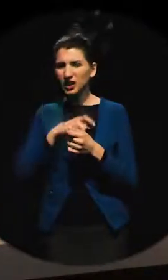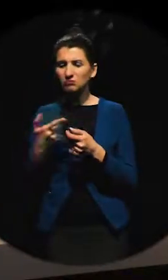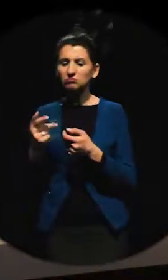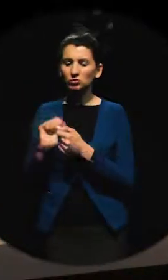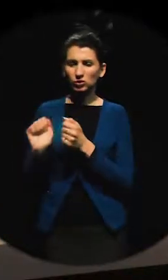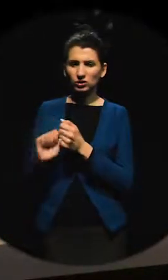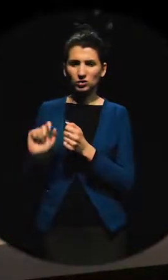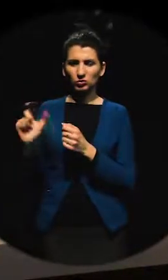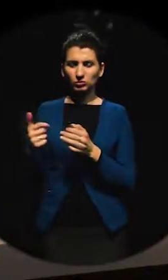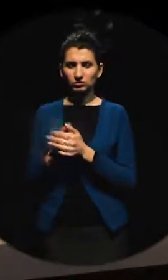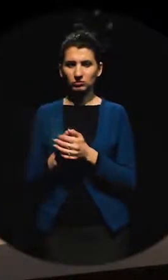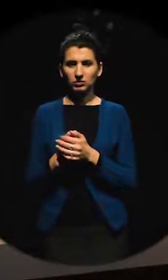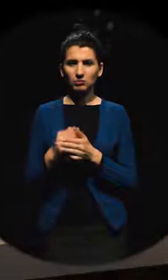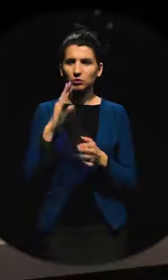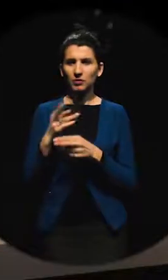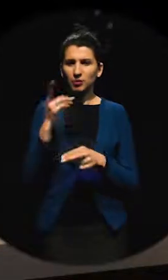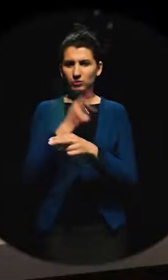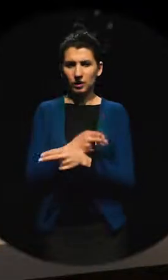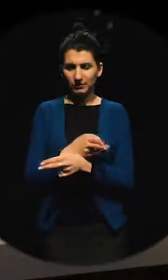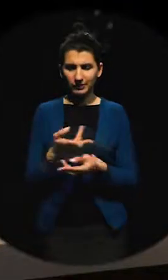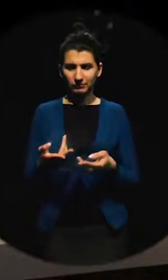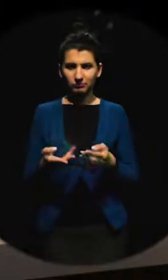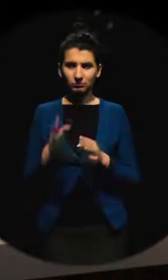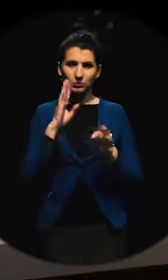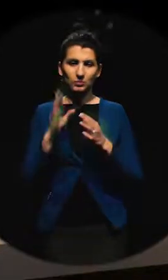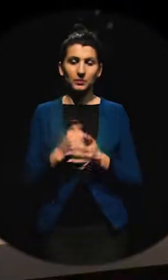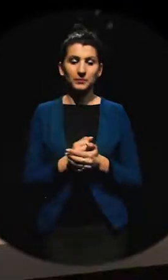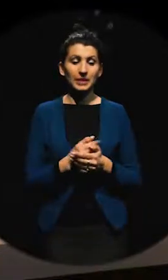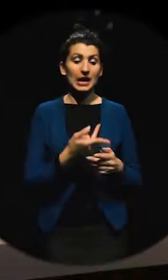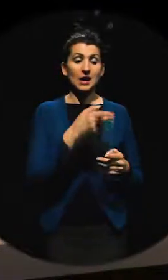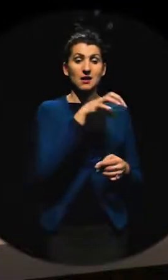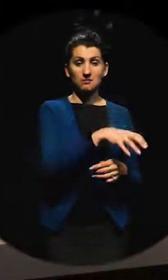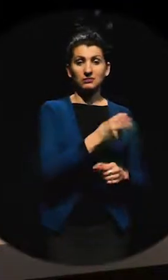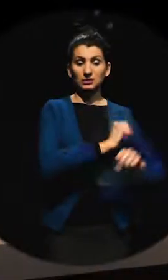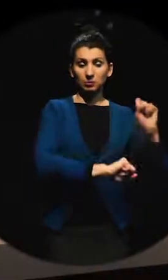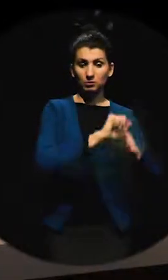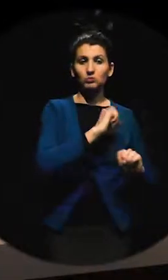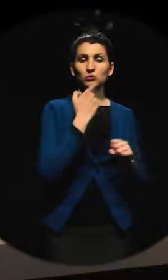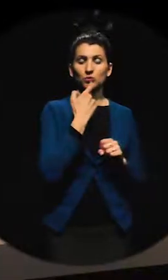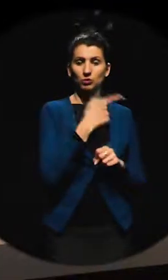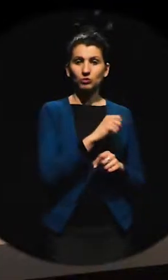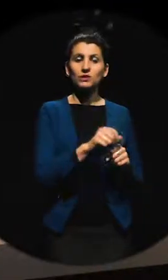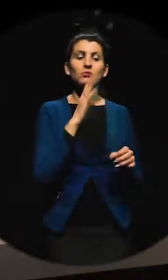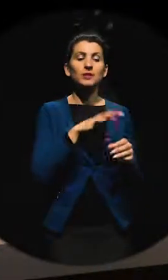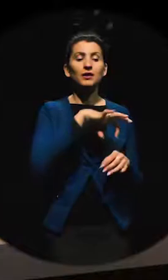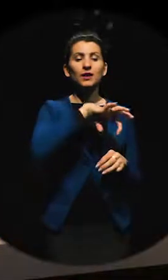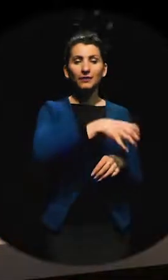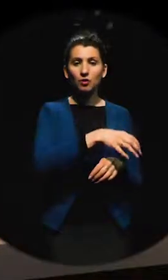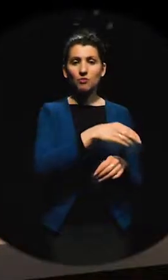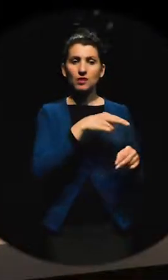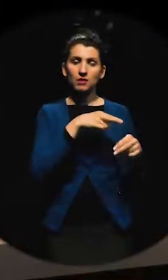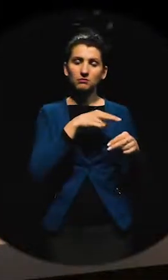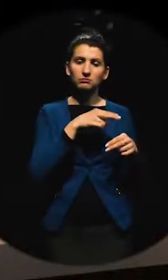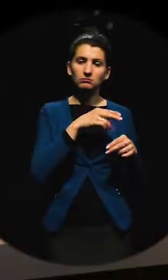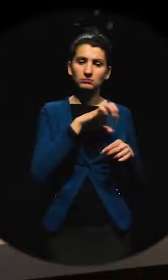gruncie rzeczy neutralna jako taka. Natomiast niepełnosprawność jest postrzegana jako pewne kategorie właśnie